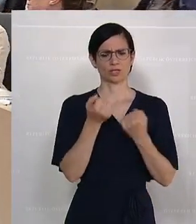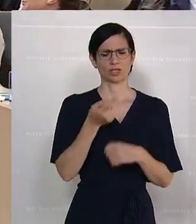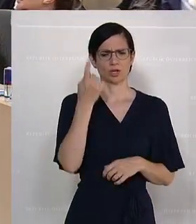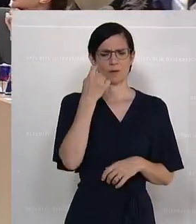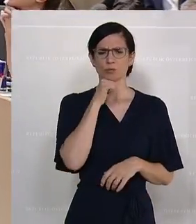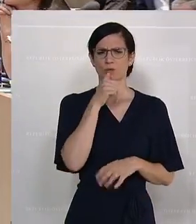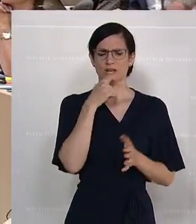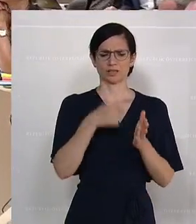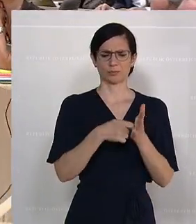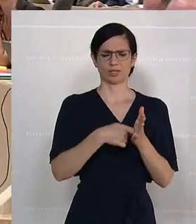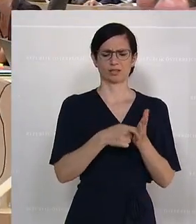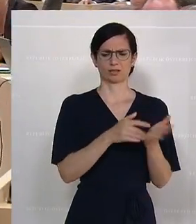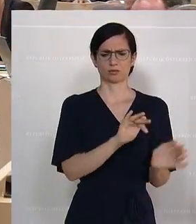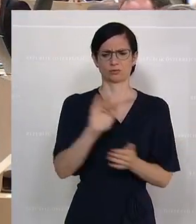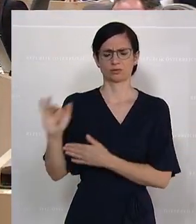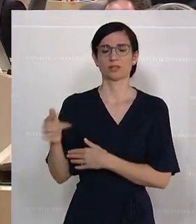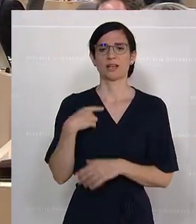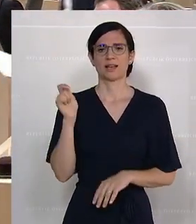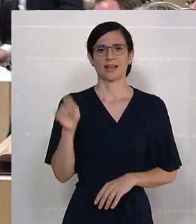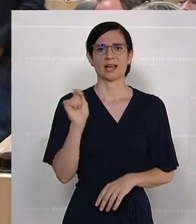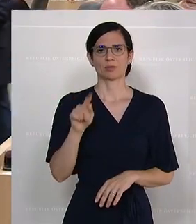zu wort gemeldet